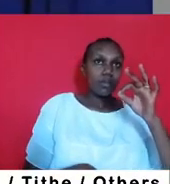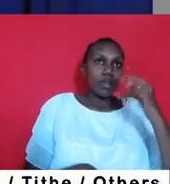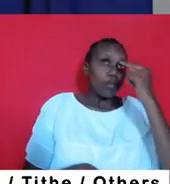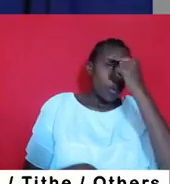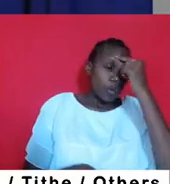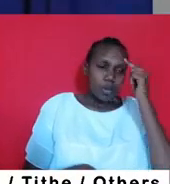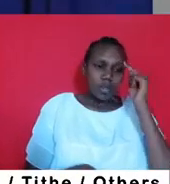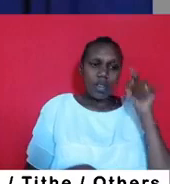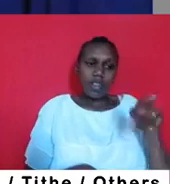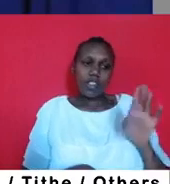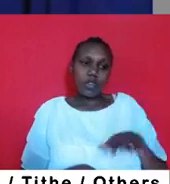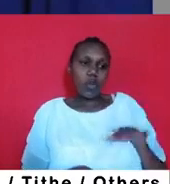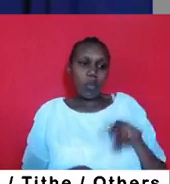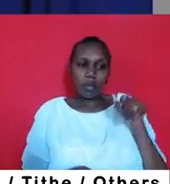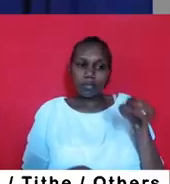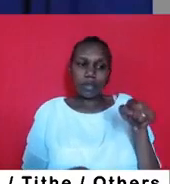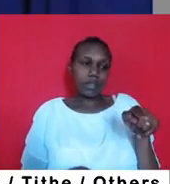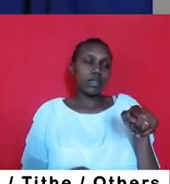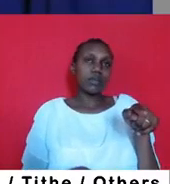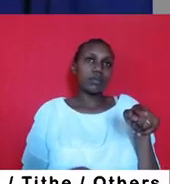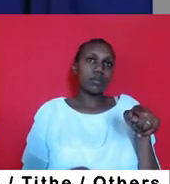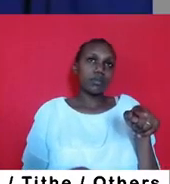Sababu huyo mwanamke Msamaria